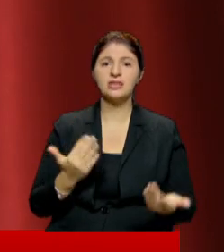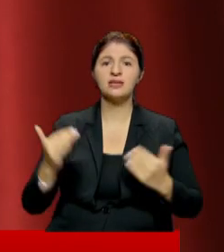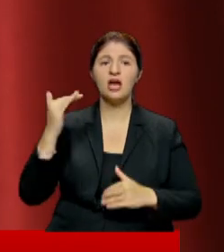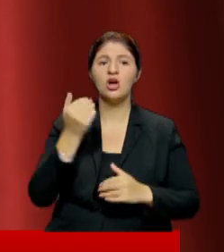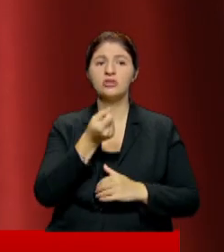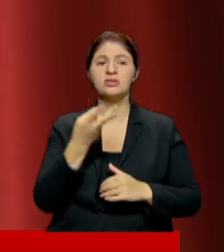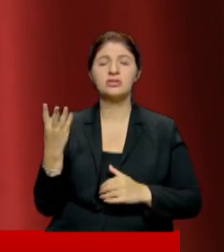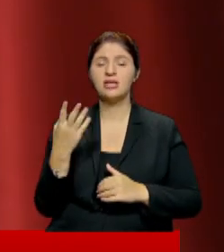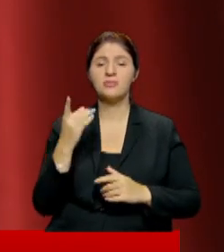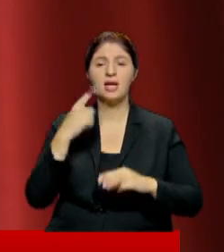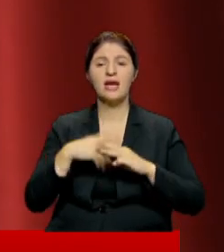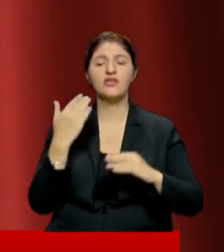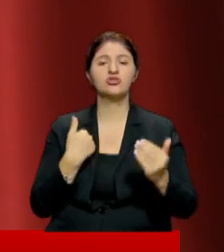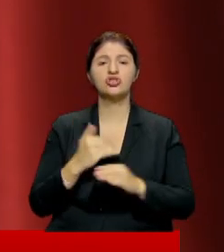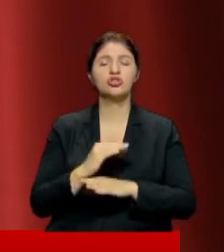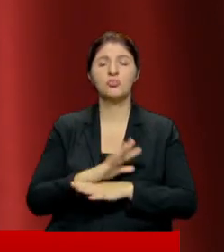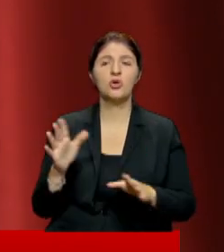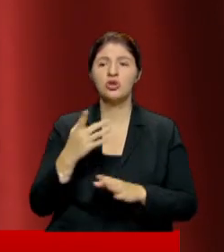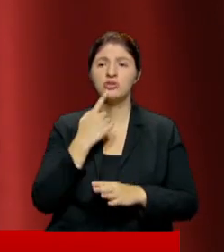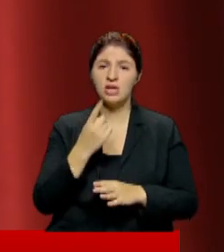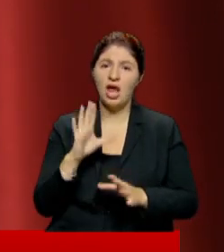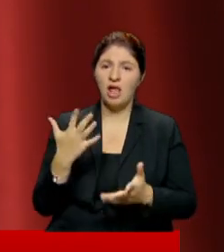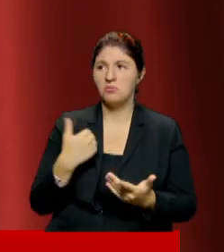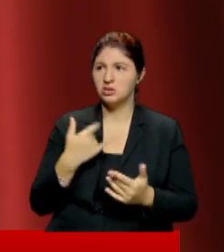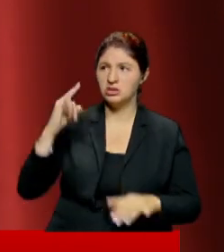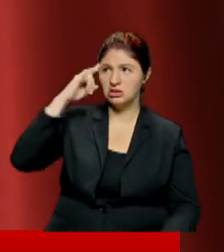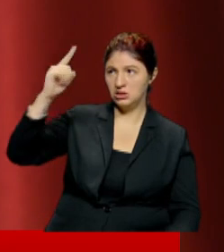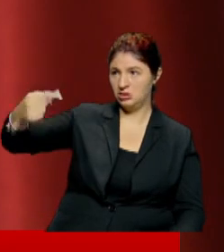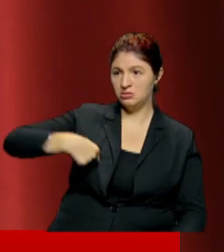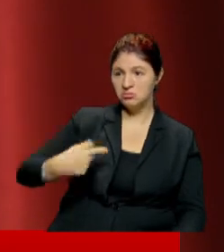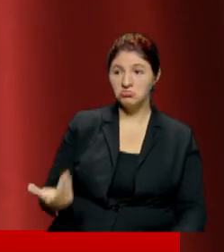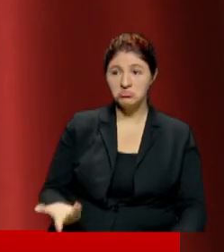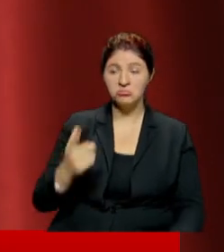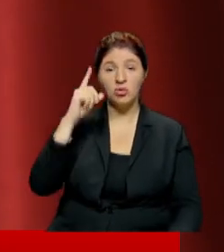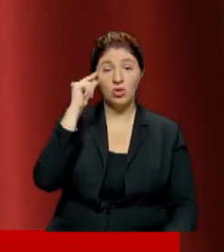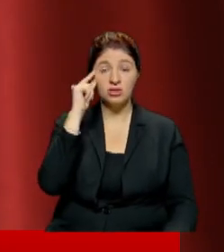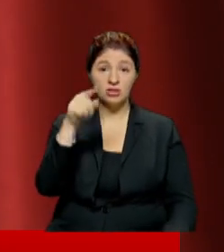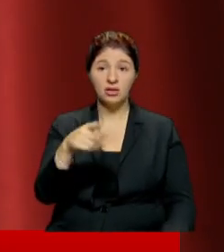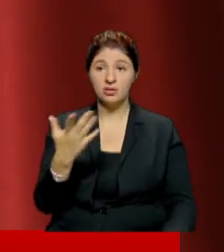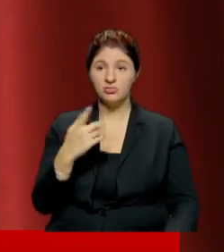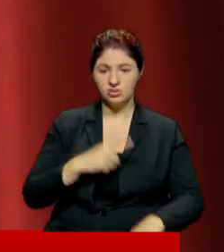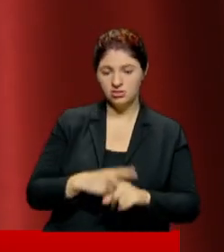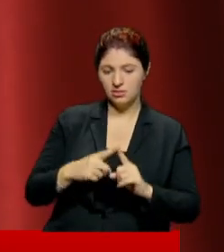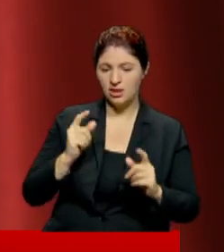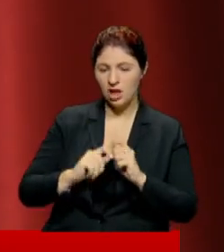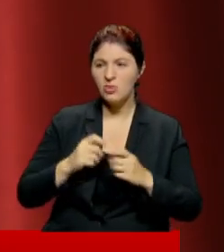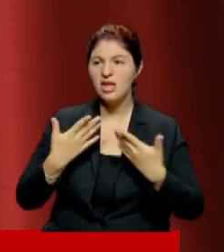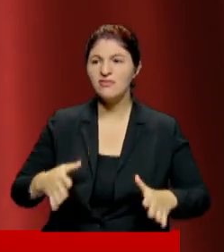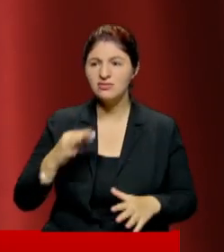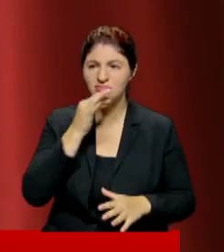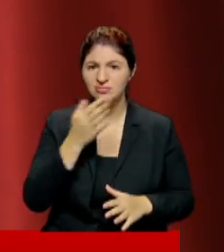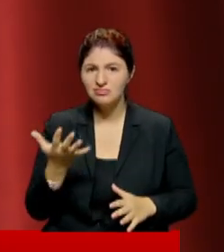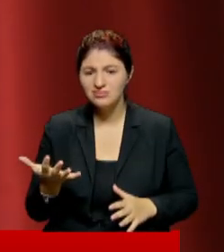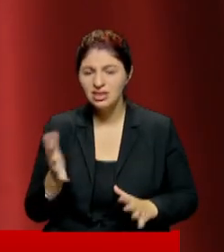daha yüksek rakamda bir enflasyon yaşamıyoruz diğer adı bizi kıskanıyorum geçiyorum Yunanistan'a Hani bir dönem ekonomisi iflas